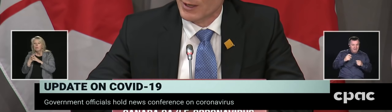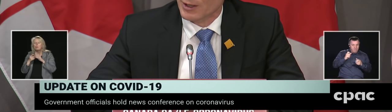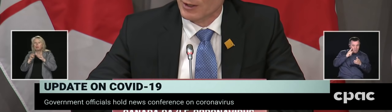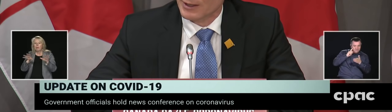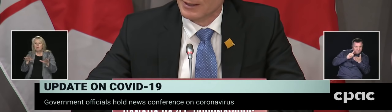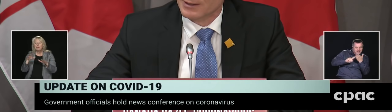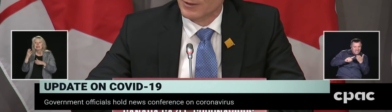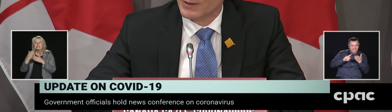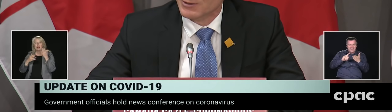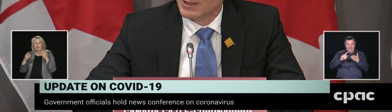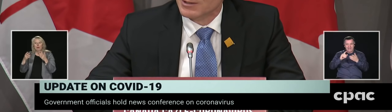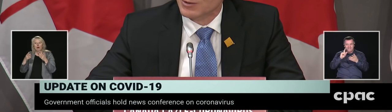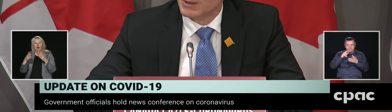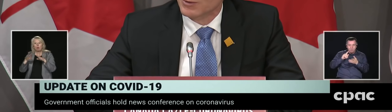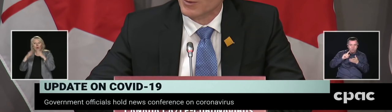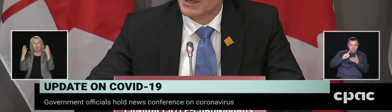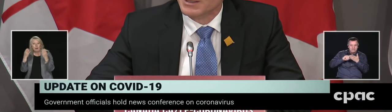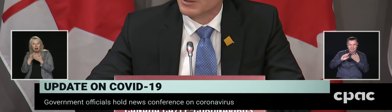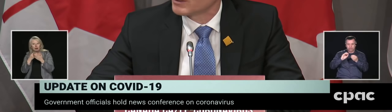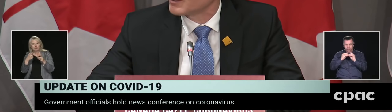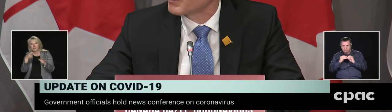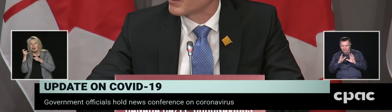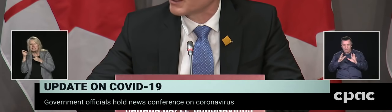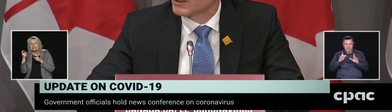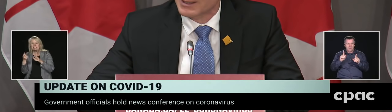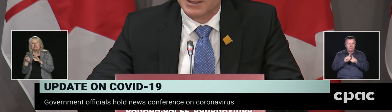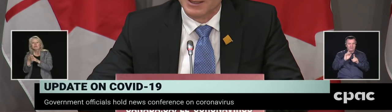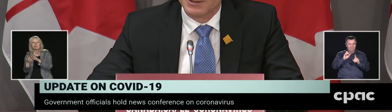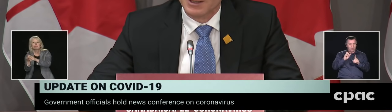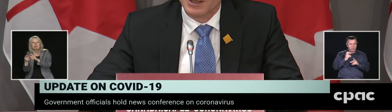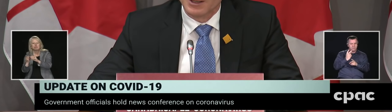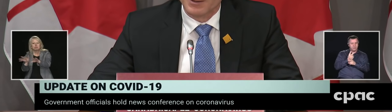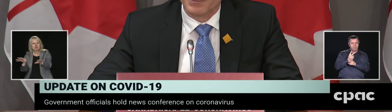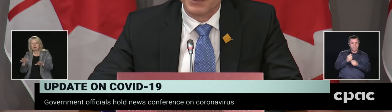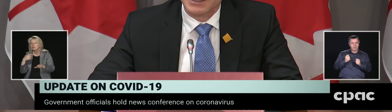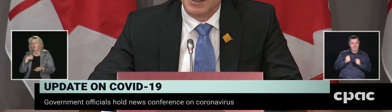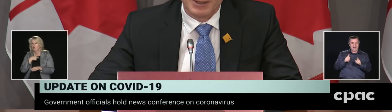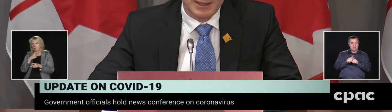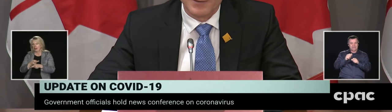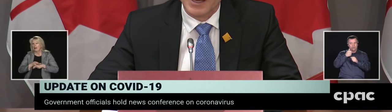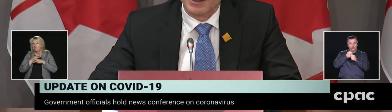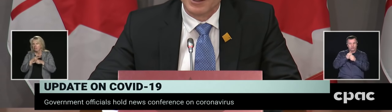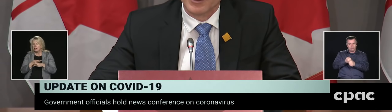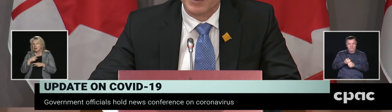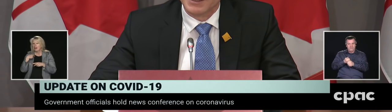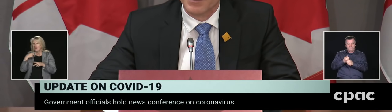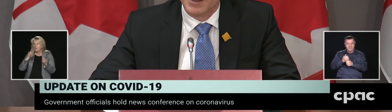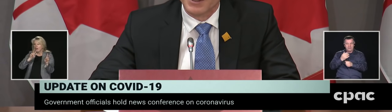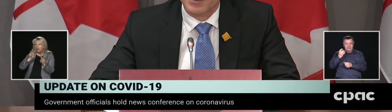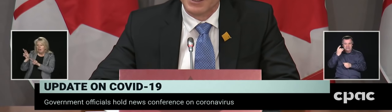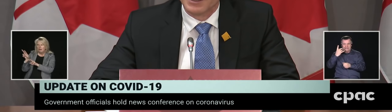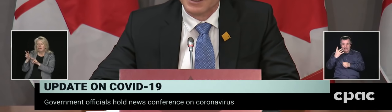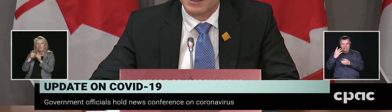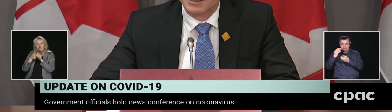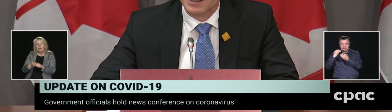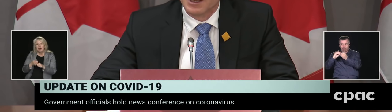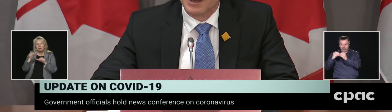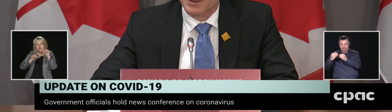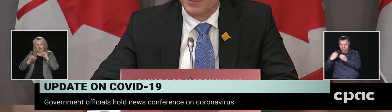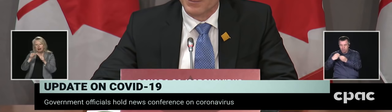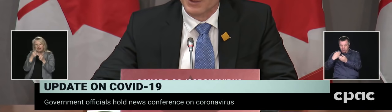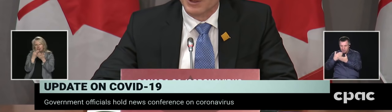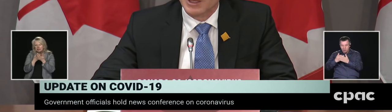va falloir regarder de façon assidue, mais toujours basées sur les données probantes de la science. Ça dépendra évidemment des courbes épidémiques qui